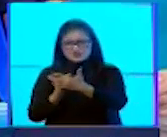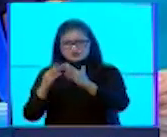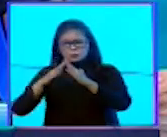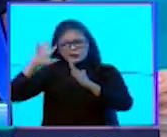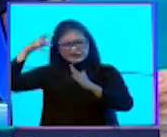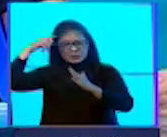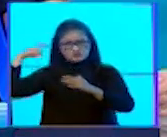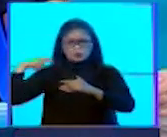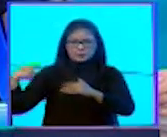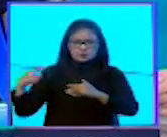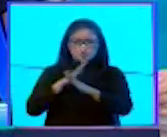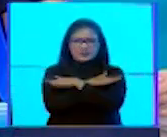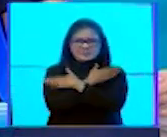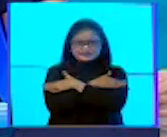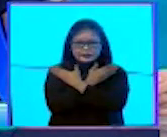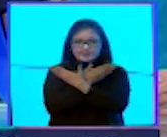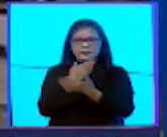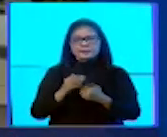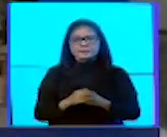dinas Gubernur Aceh.